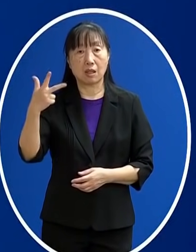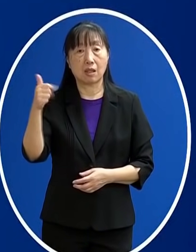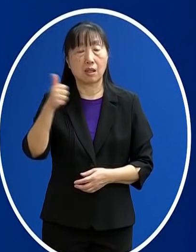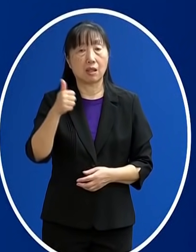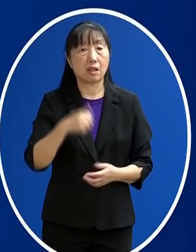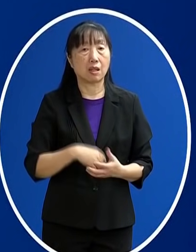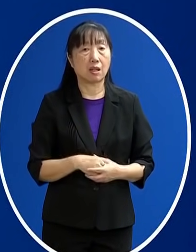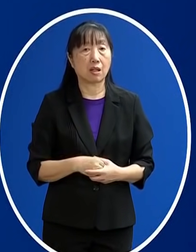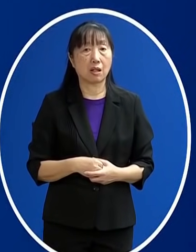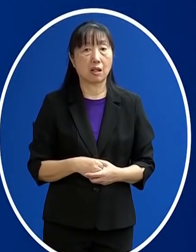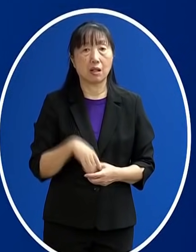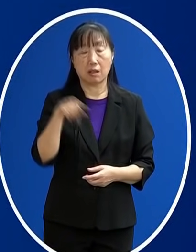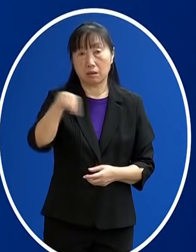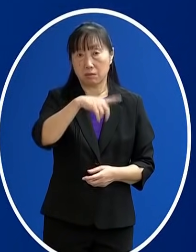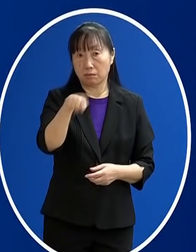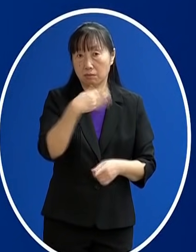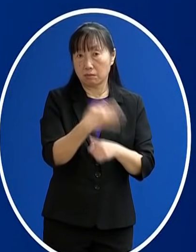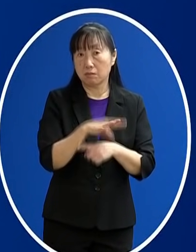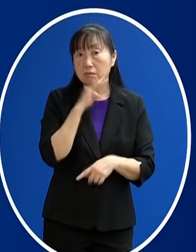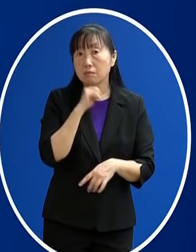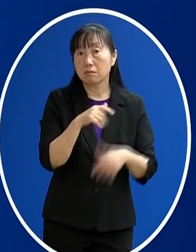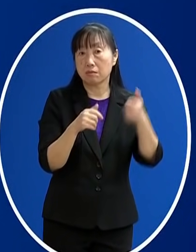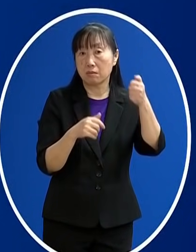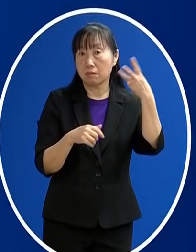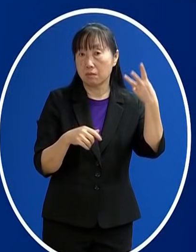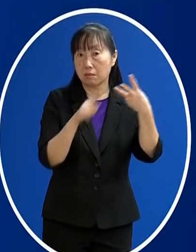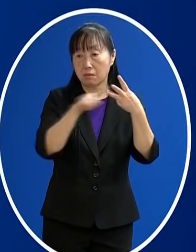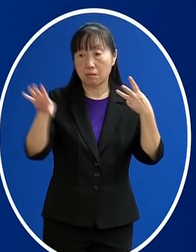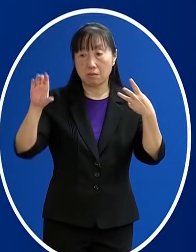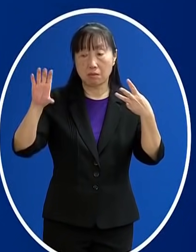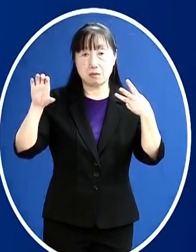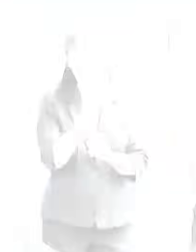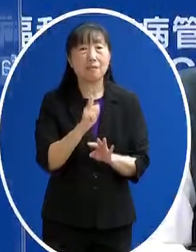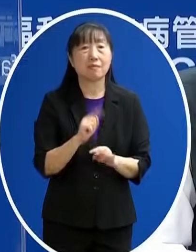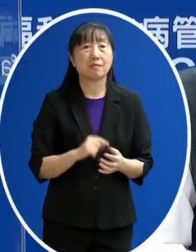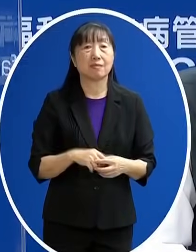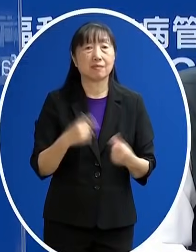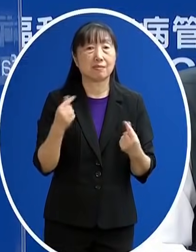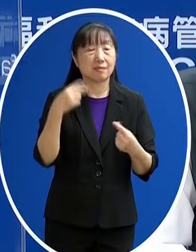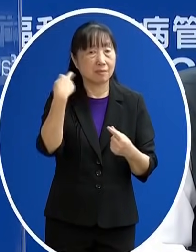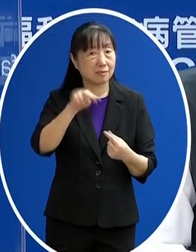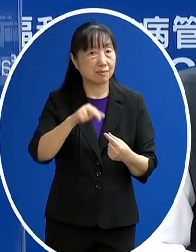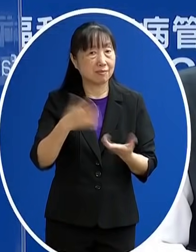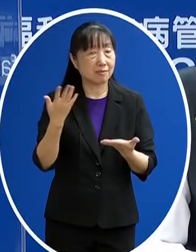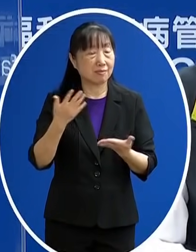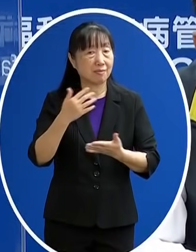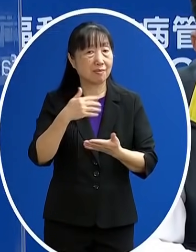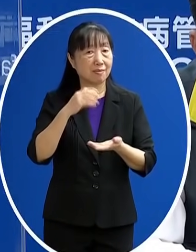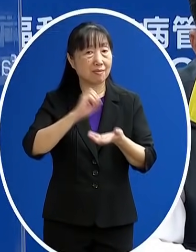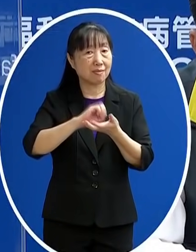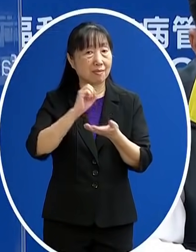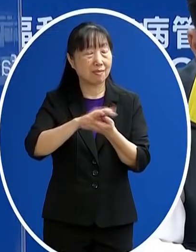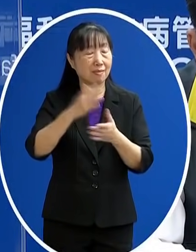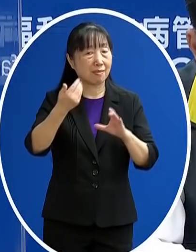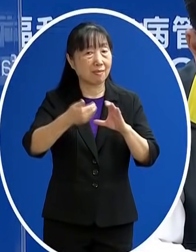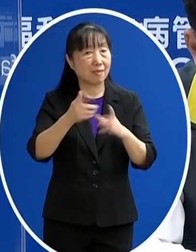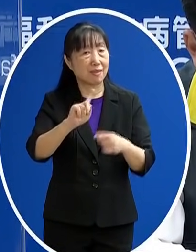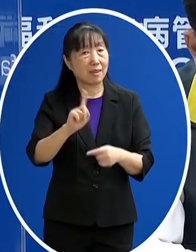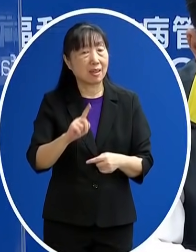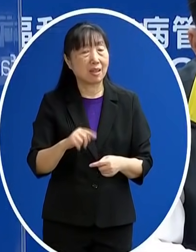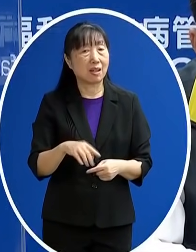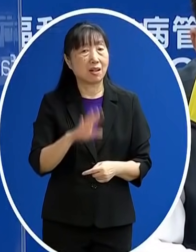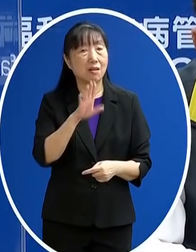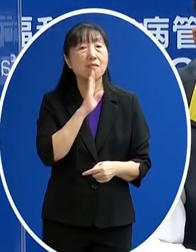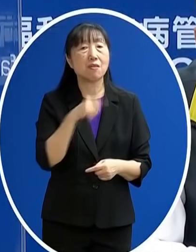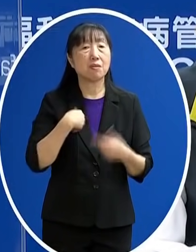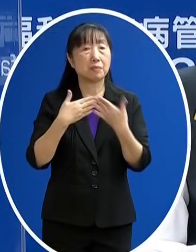他们死亡年龄是在53岁到99岁之间。 报道就是说有一批我们双边的哈，双边的莫